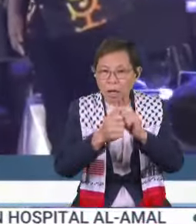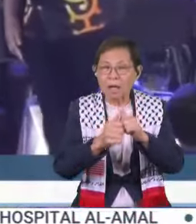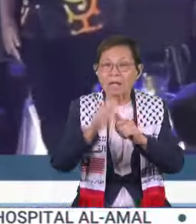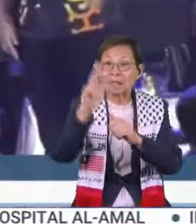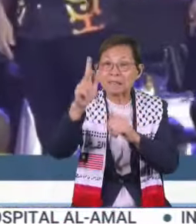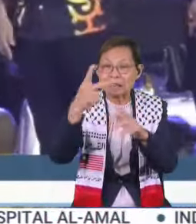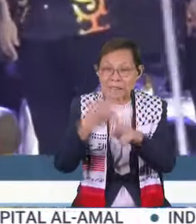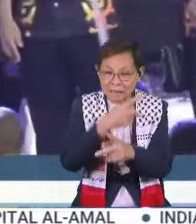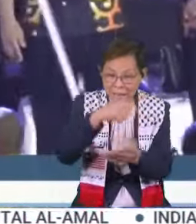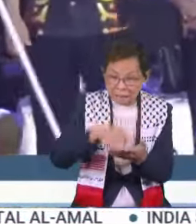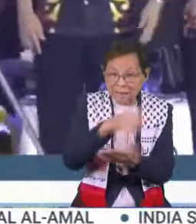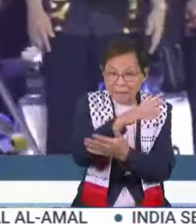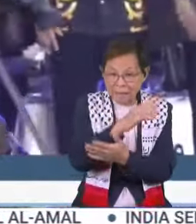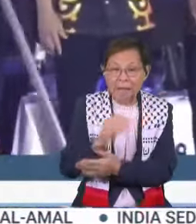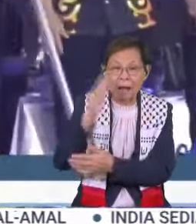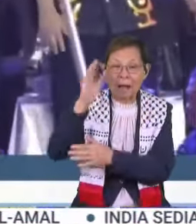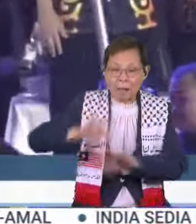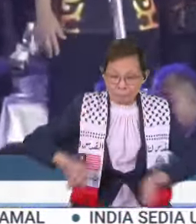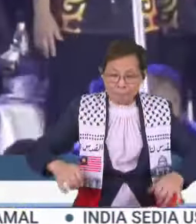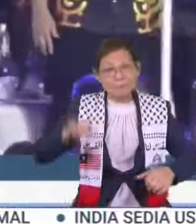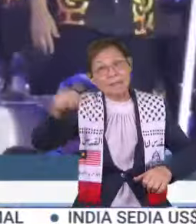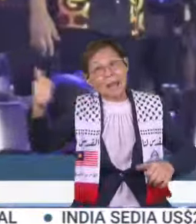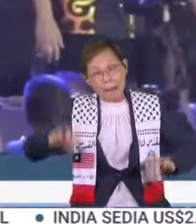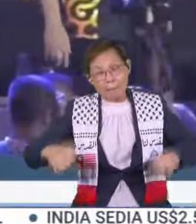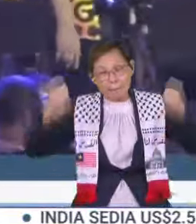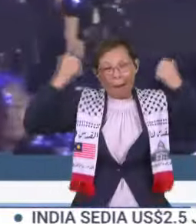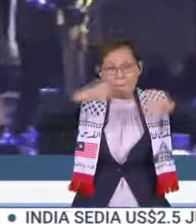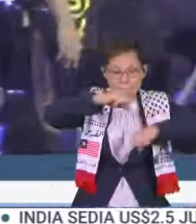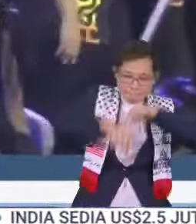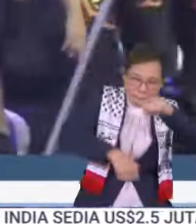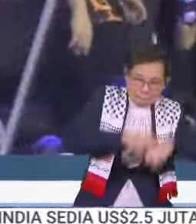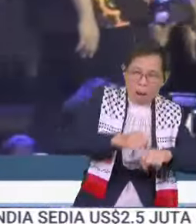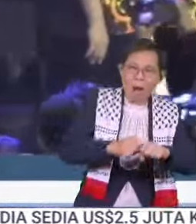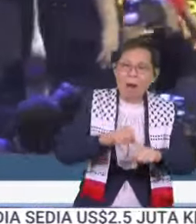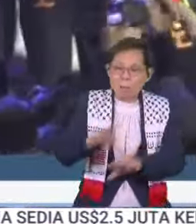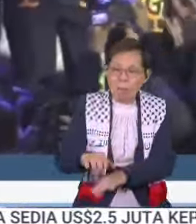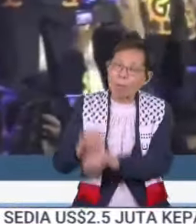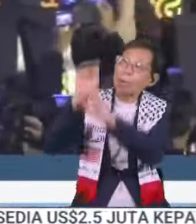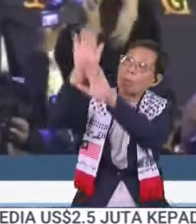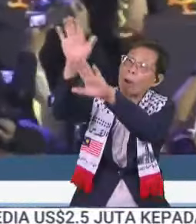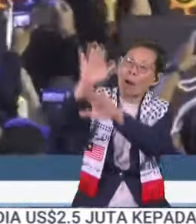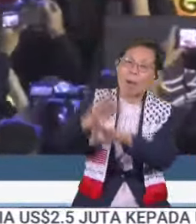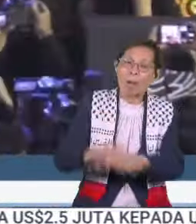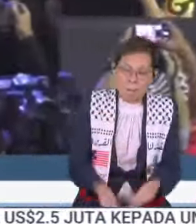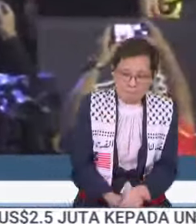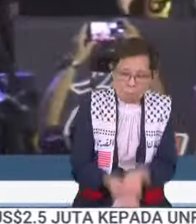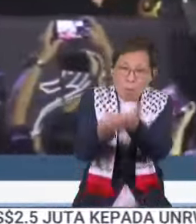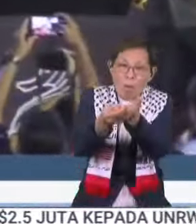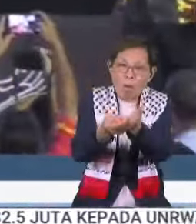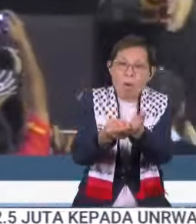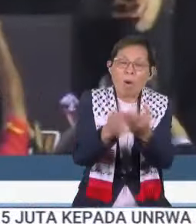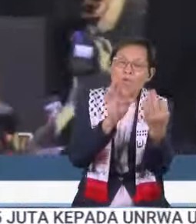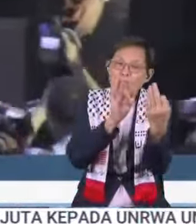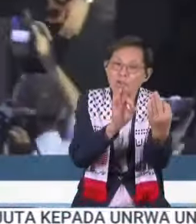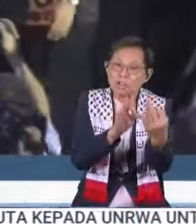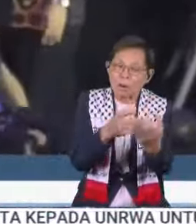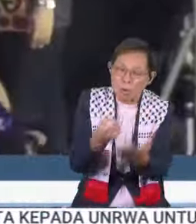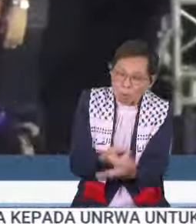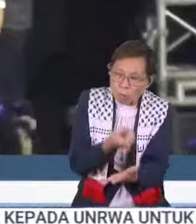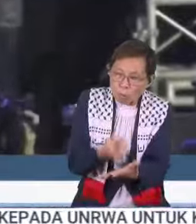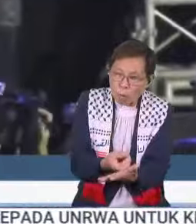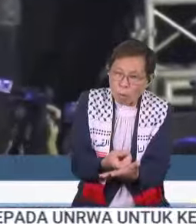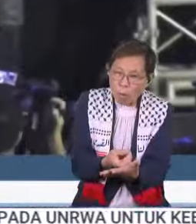ketiga kali ini selain daripada angkat berat, berbasikal, bola keranjang, bola tampar, futsal, hoki,